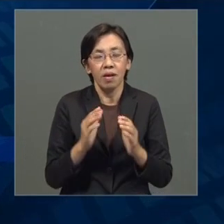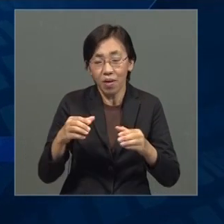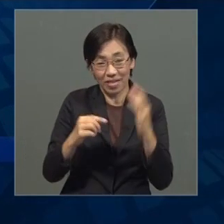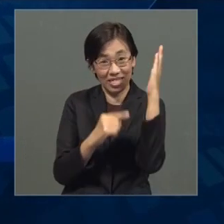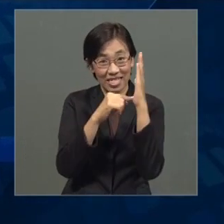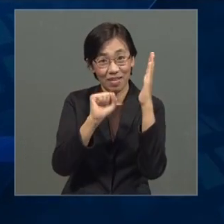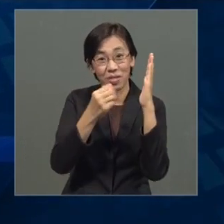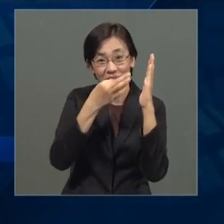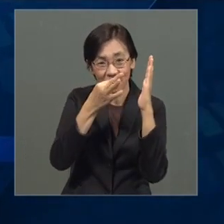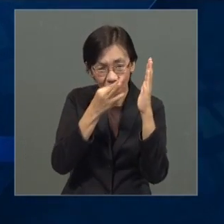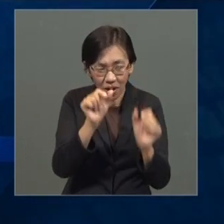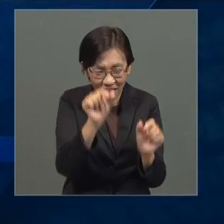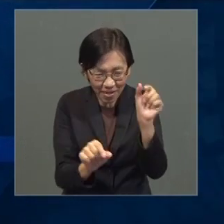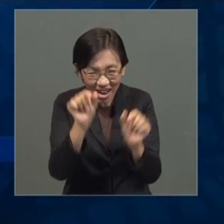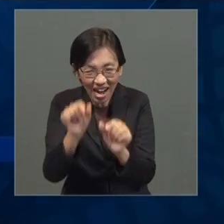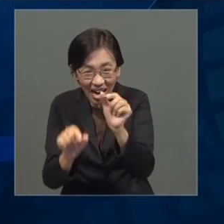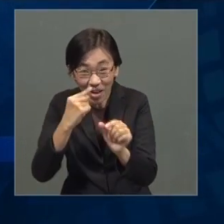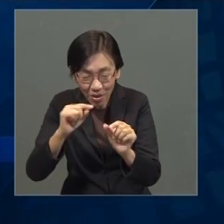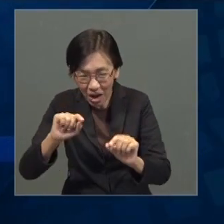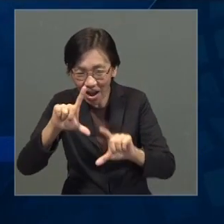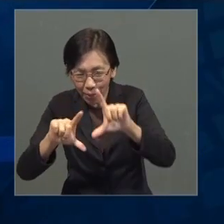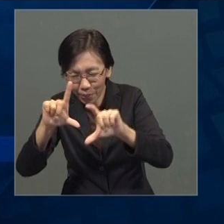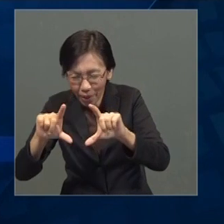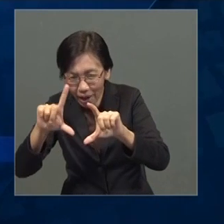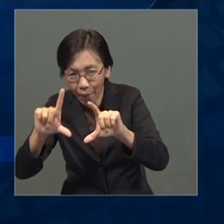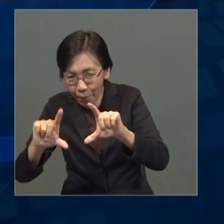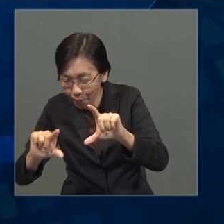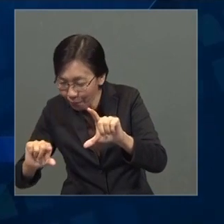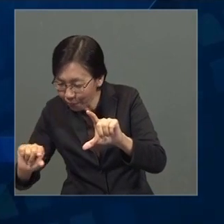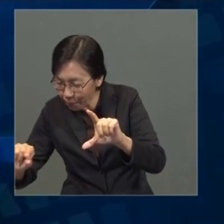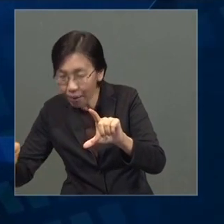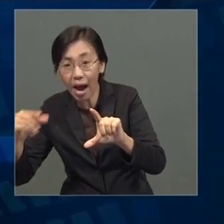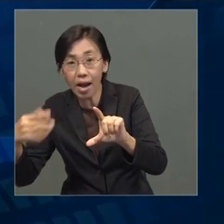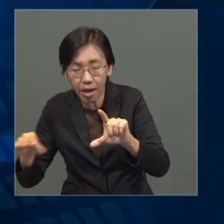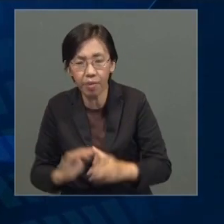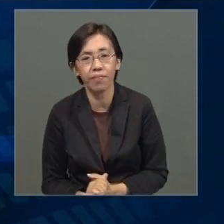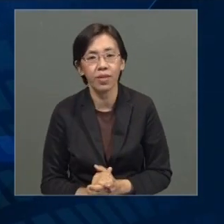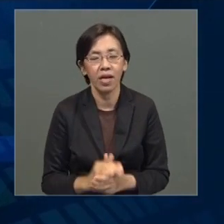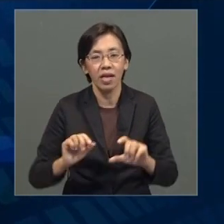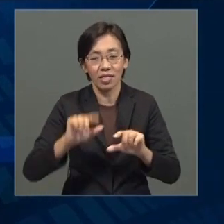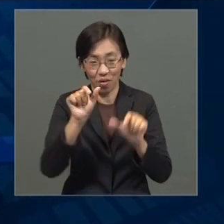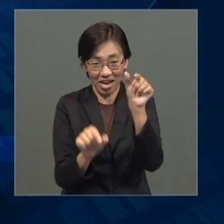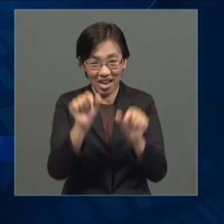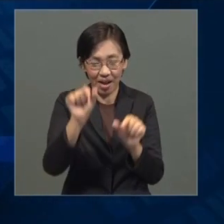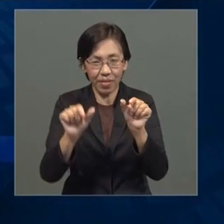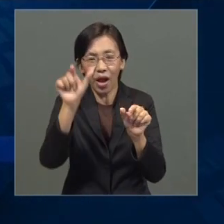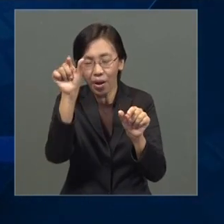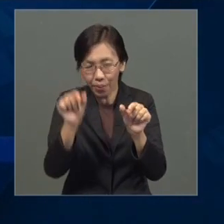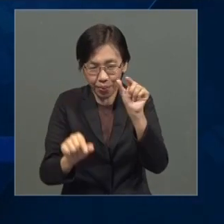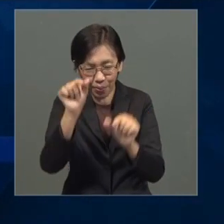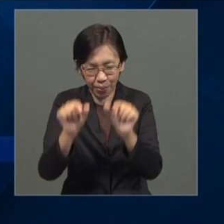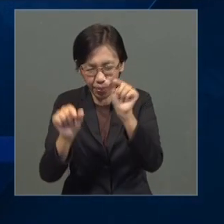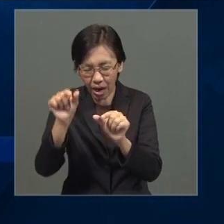าครเป็นกราฟแท่งใหญ่ๆซาลงไปแล้วเนี่ยนะคะเราเห็นทิศทางของกราฟที่เตี้ยๆมาโดยตล